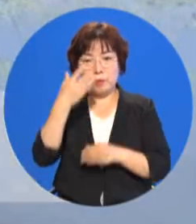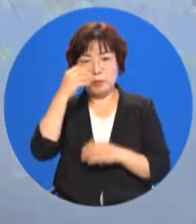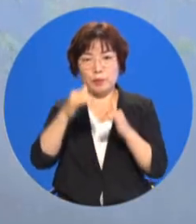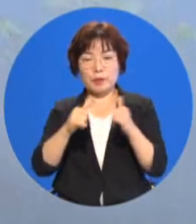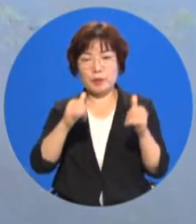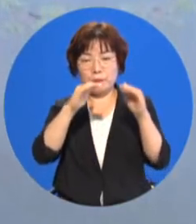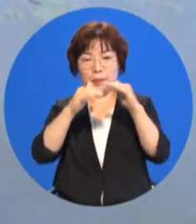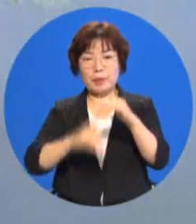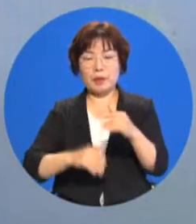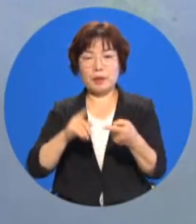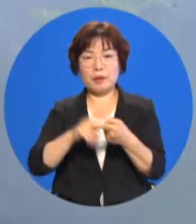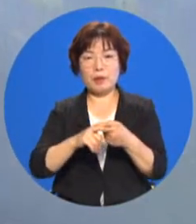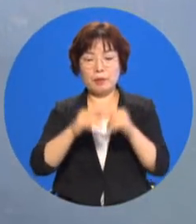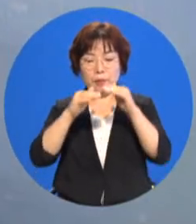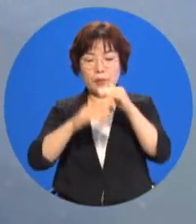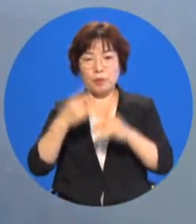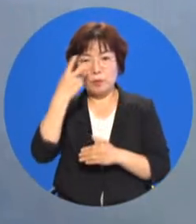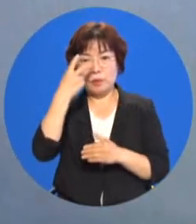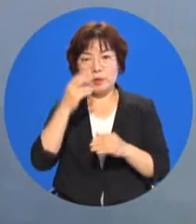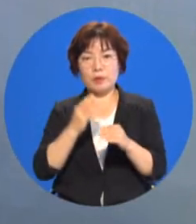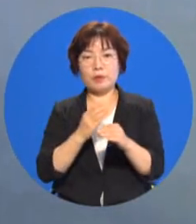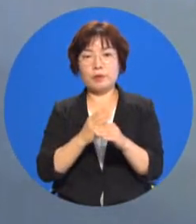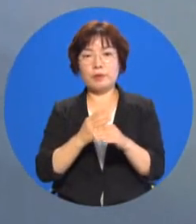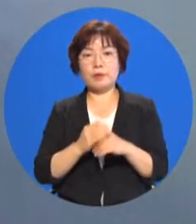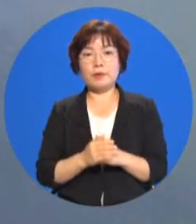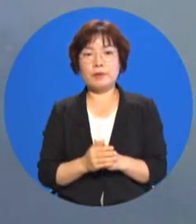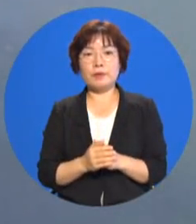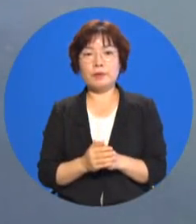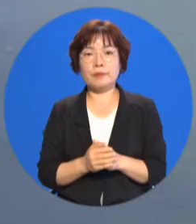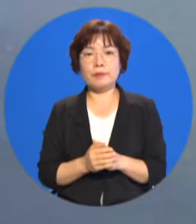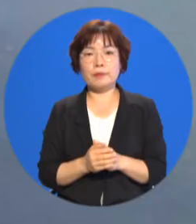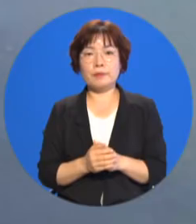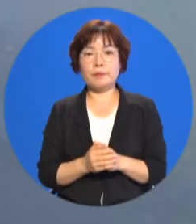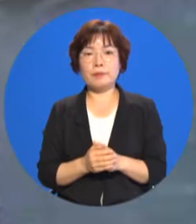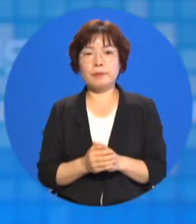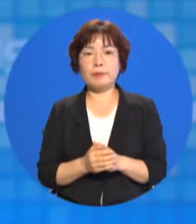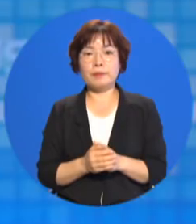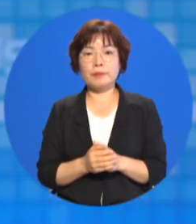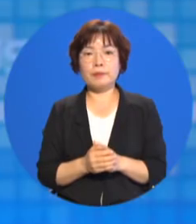목격자의 진술을 토대로 정확한 사고 경위를 조사하고 있습니다.